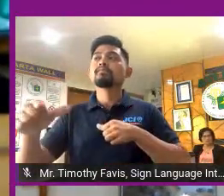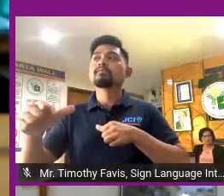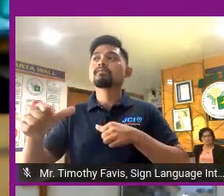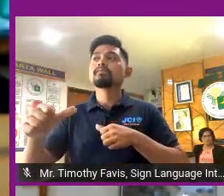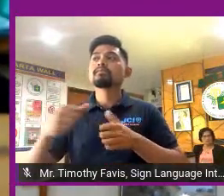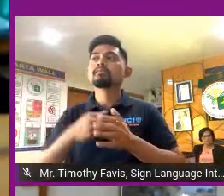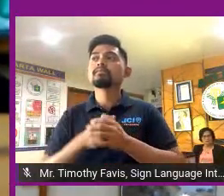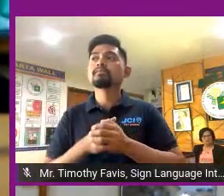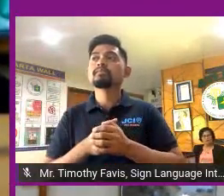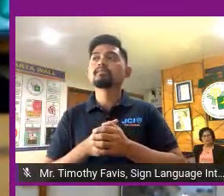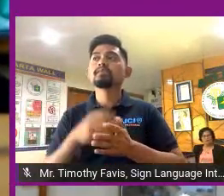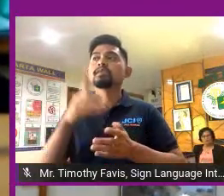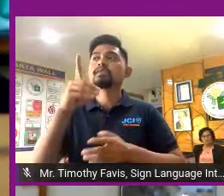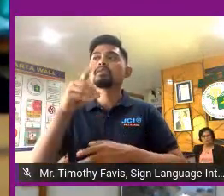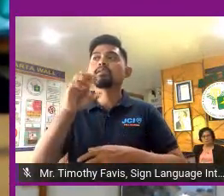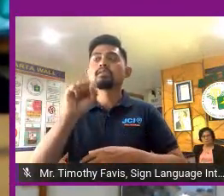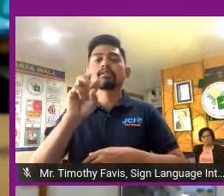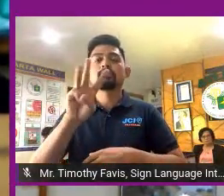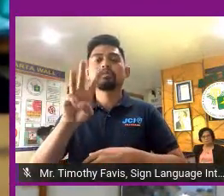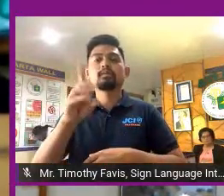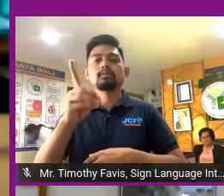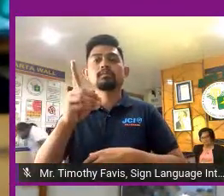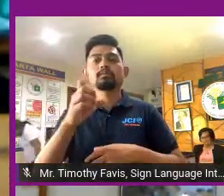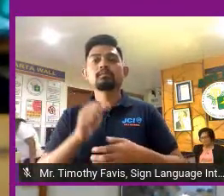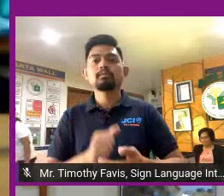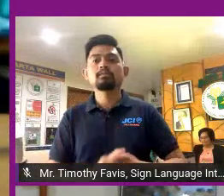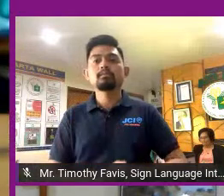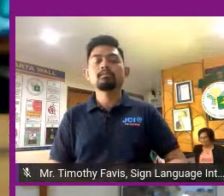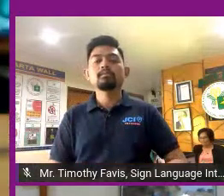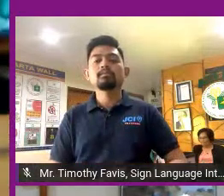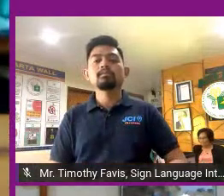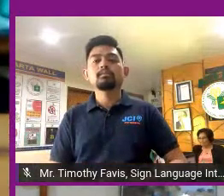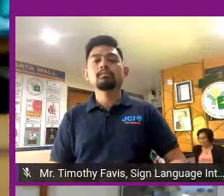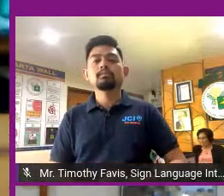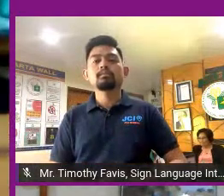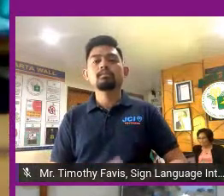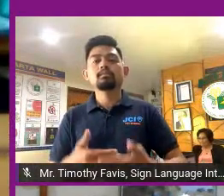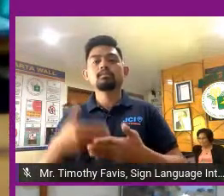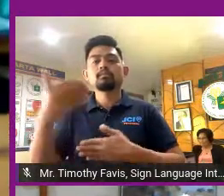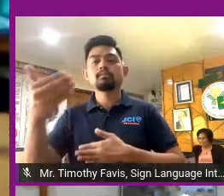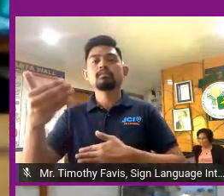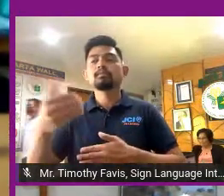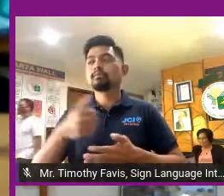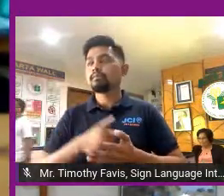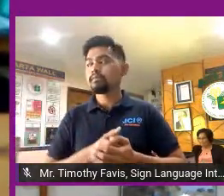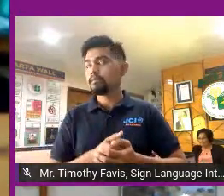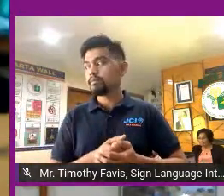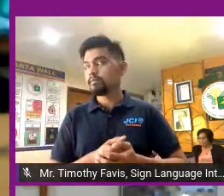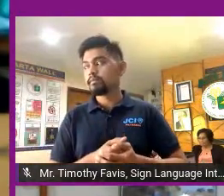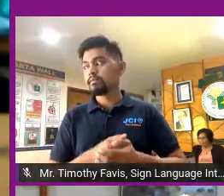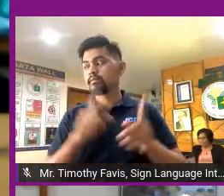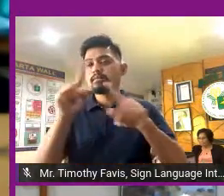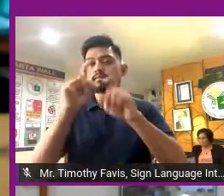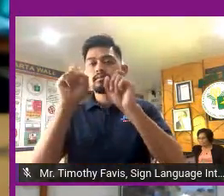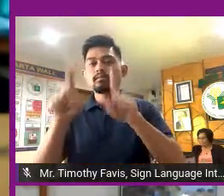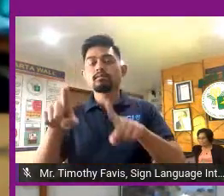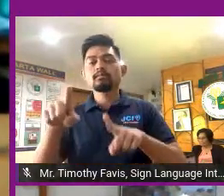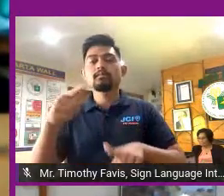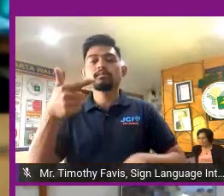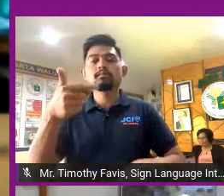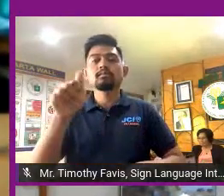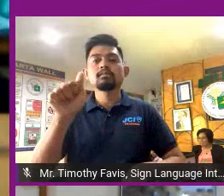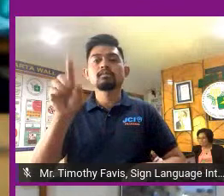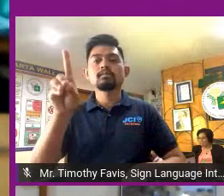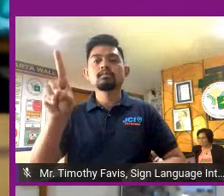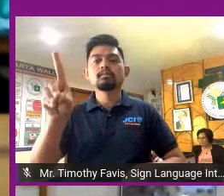DSWD. Na doon yan po na mo-monitor. Okay po, galing naman kay Ma'am Reg. GAD focal person